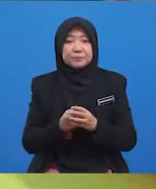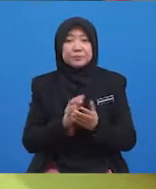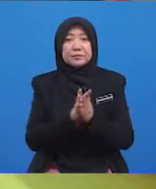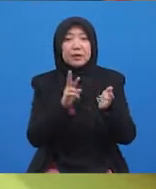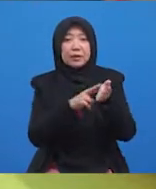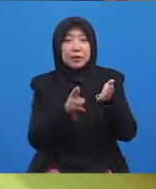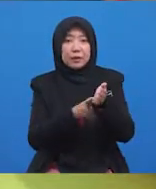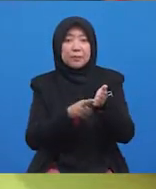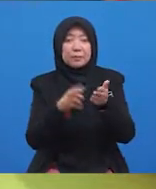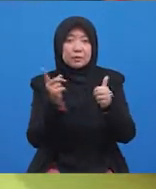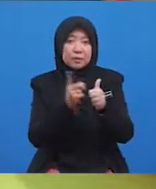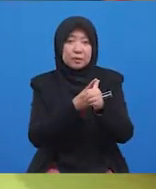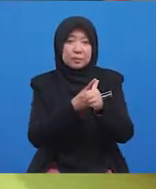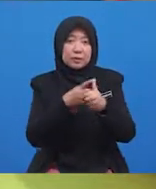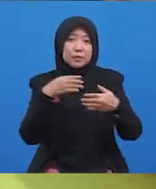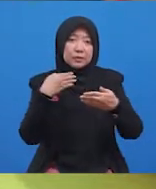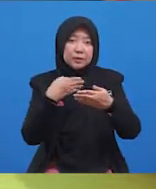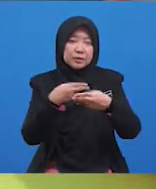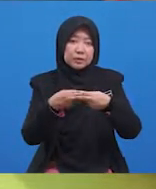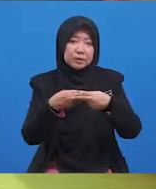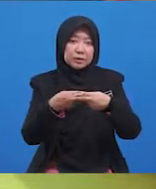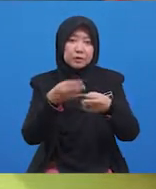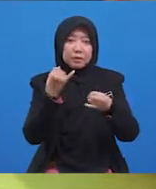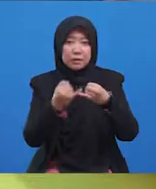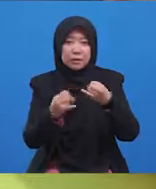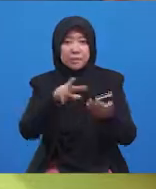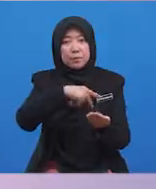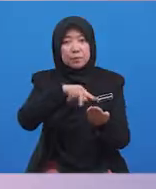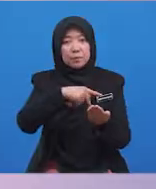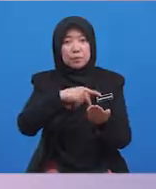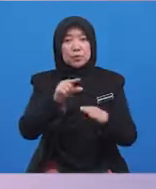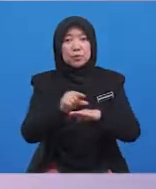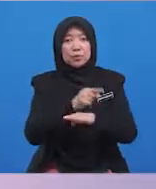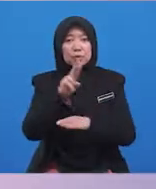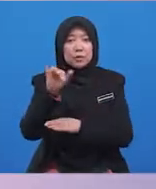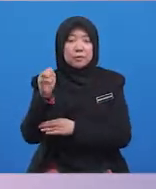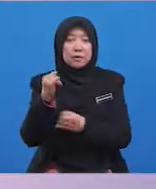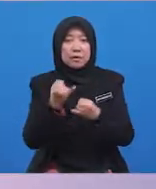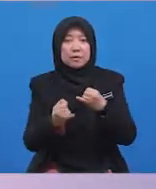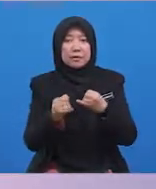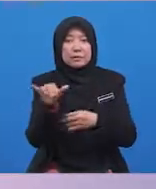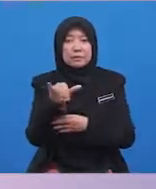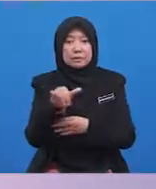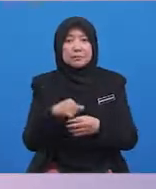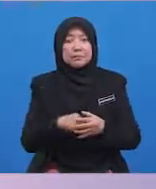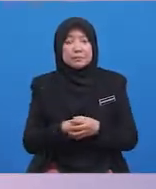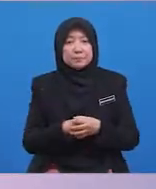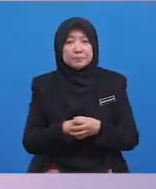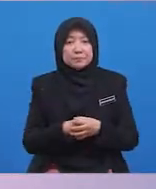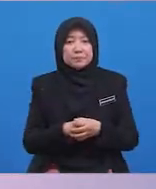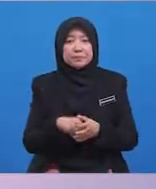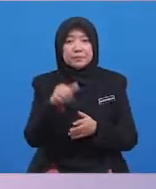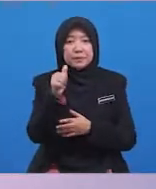pertama hinggalah rangkap terakhir pantun menggunakan rima akhir yang sama, iaitu